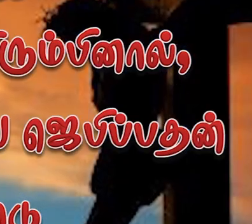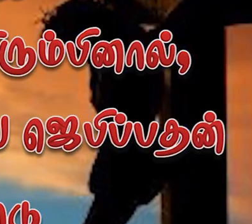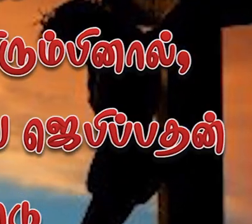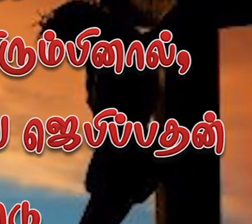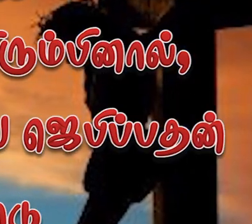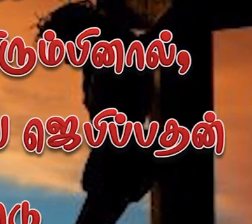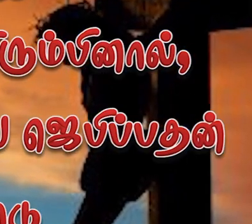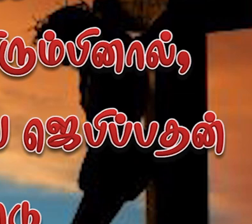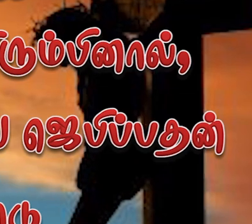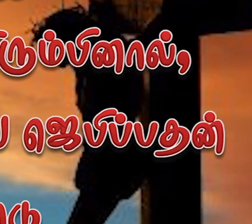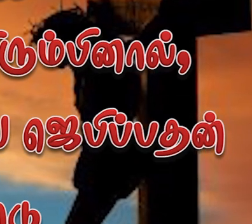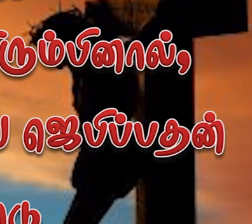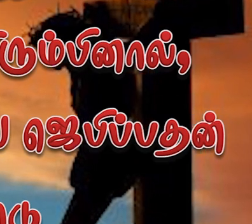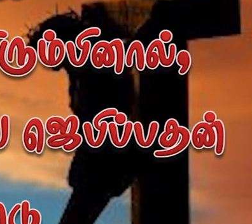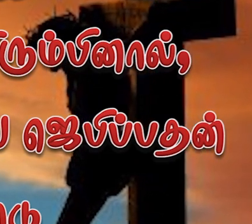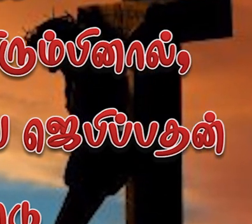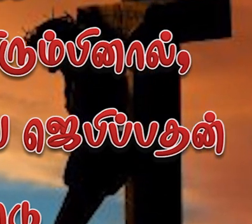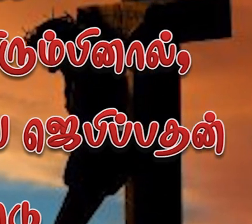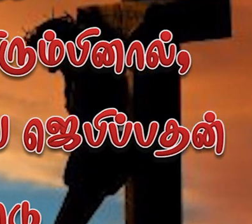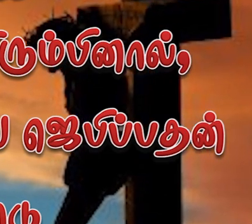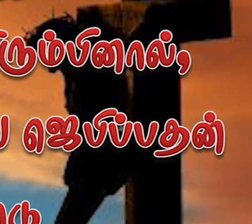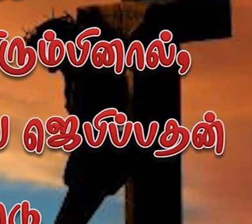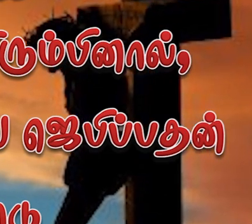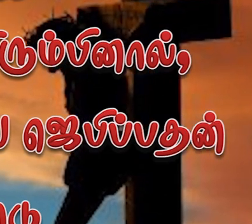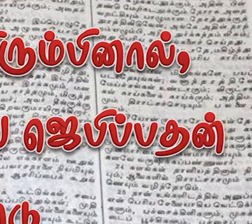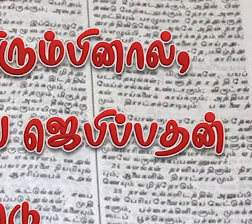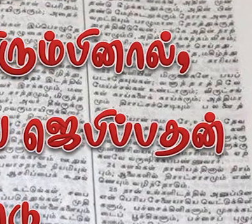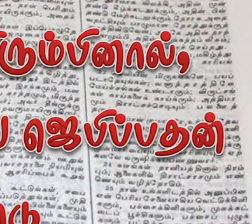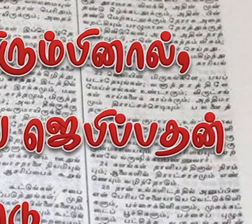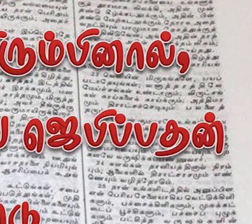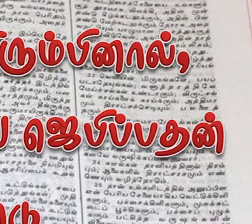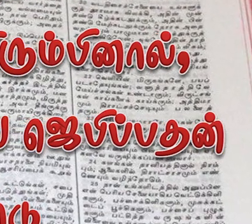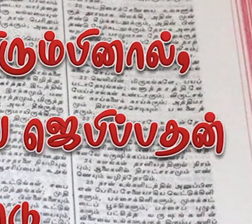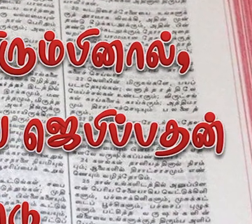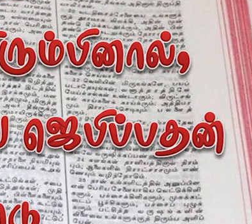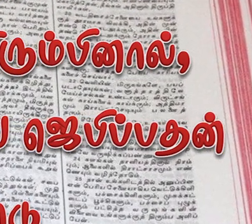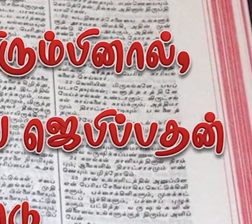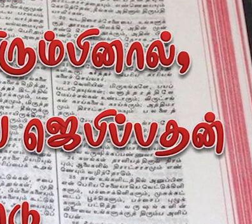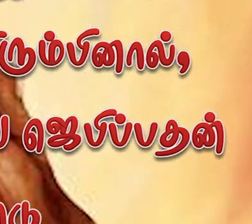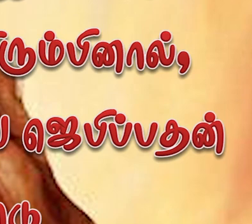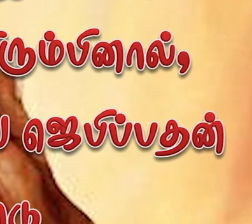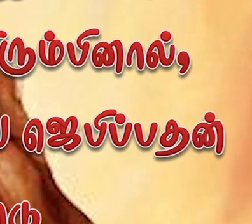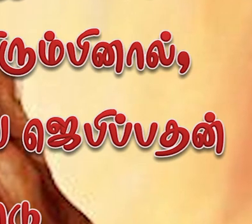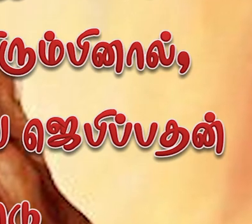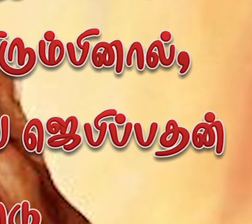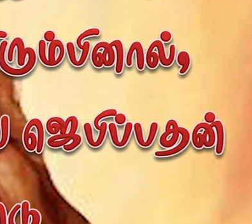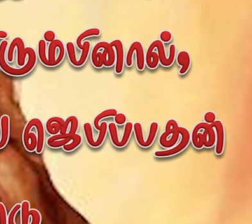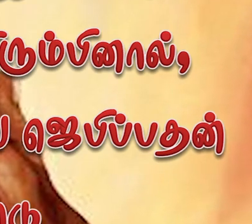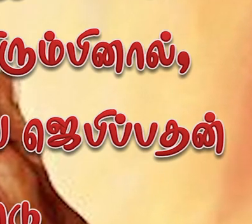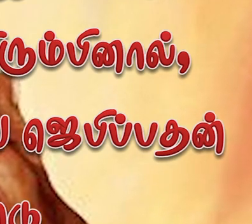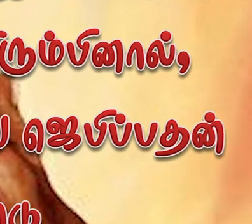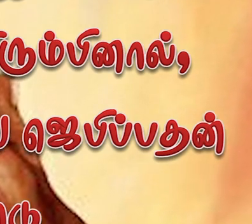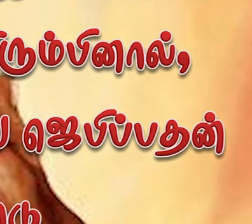இயேசு வாக்களித்த பரிபூர்ண வாழ்வை நீங்கள் அனுபவிக்க விரும்பினால் தினமும் வேதம் வாசித்து ஜெபிப்பதன் மூலம் அவரோடு